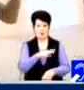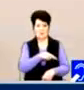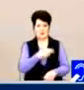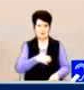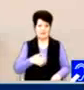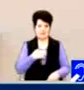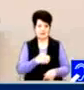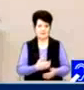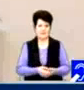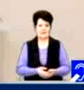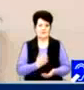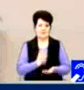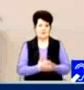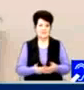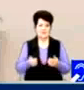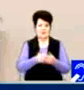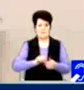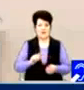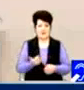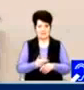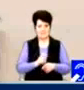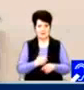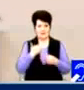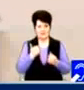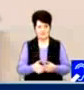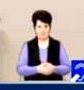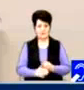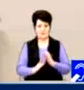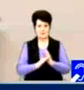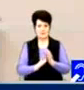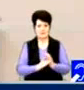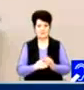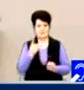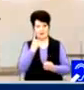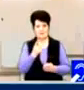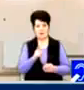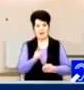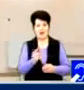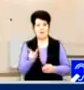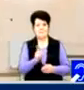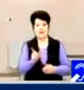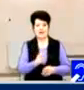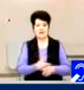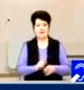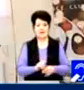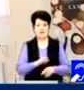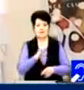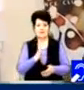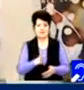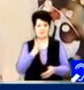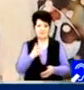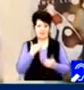importante danul este un prieten foarte bun ceea ce ne ajută să fim o pereche la fel bună deoarece ca să